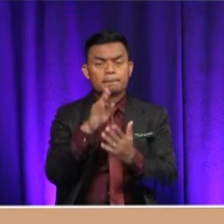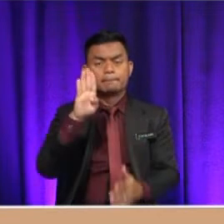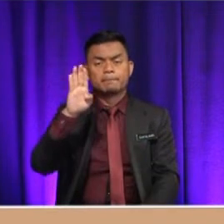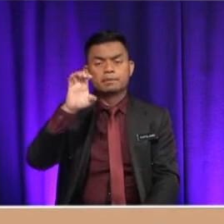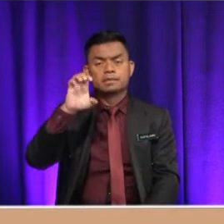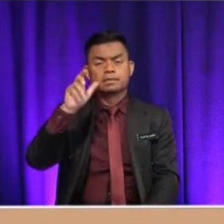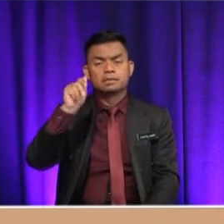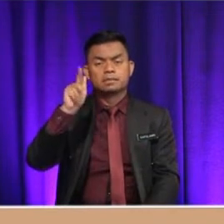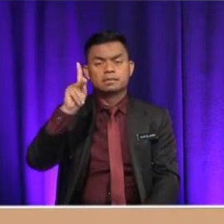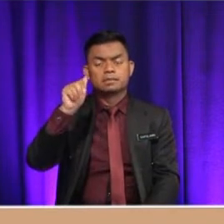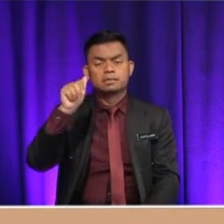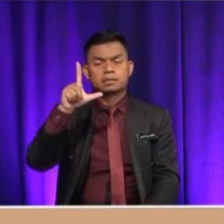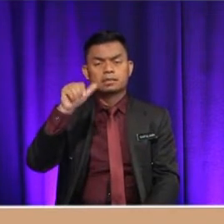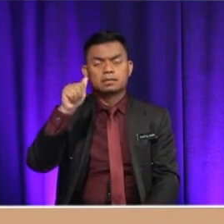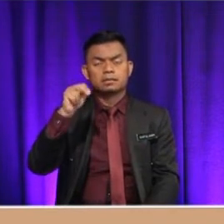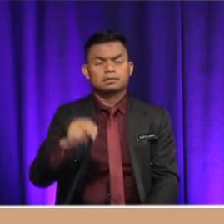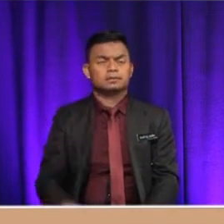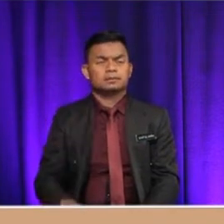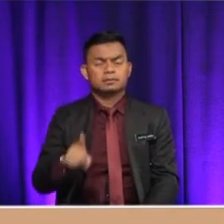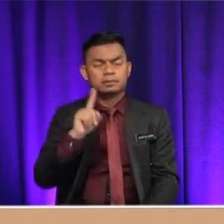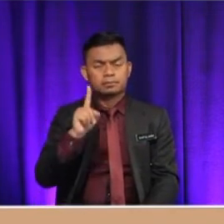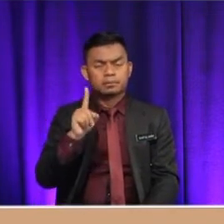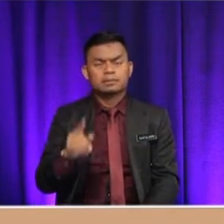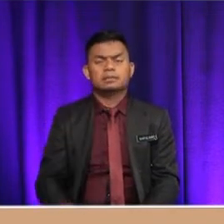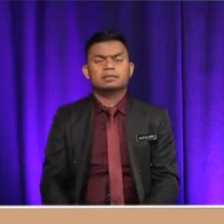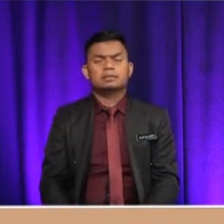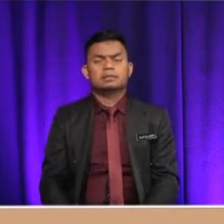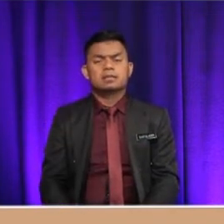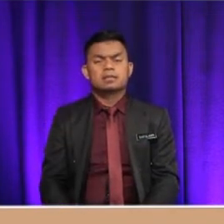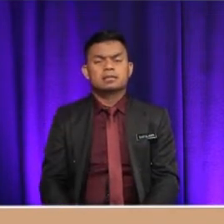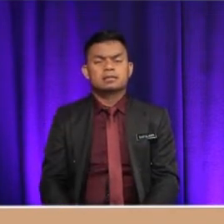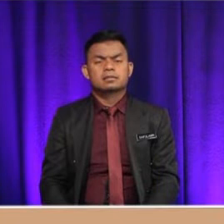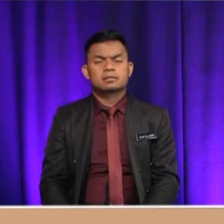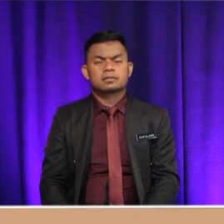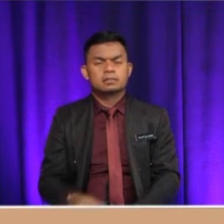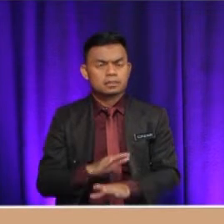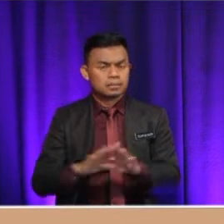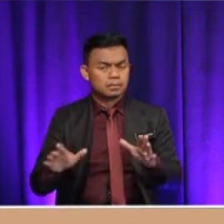langsung? Bekalan air tidak langsung yang mana? Yang belah sini ke belah sini?